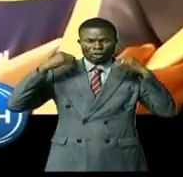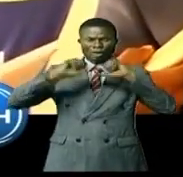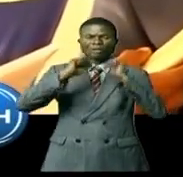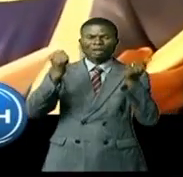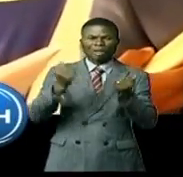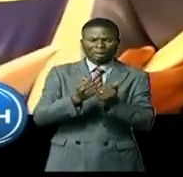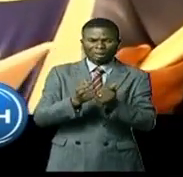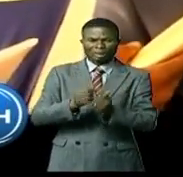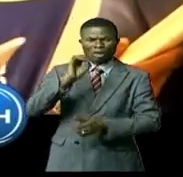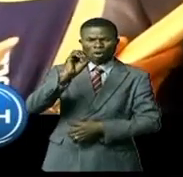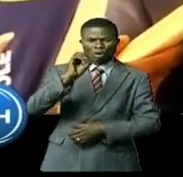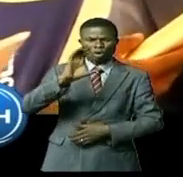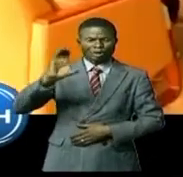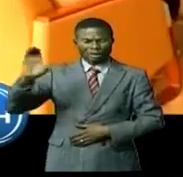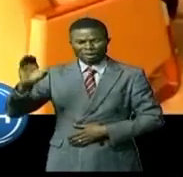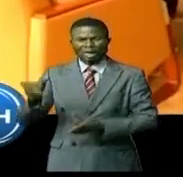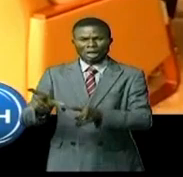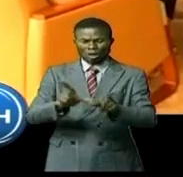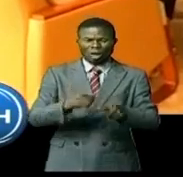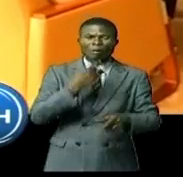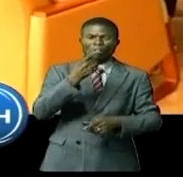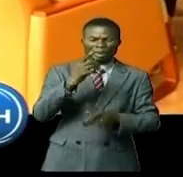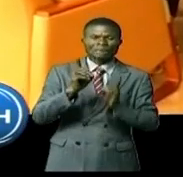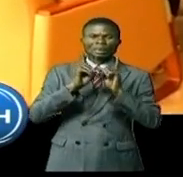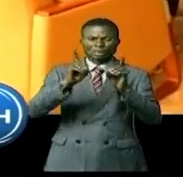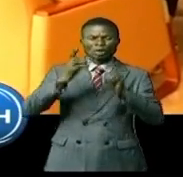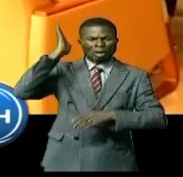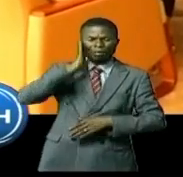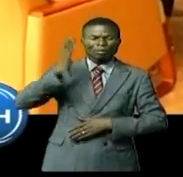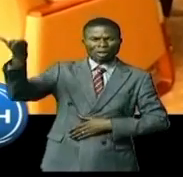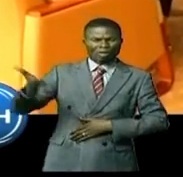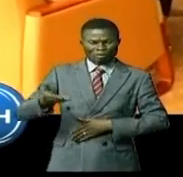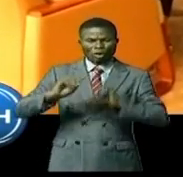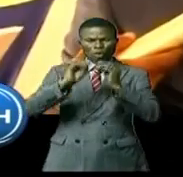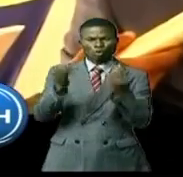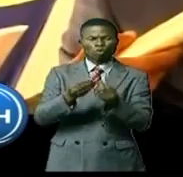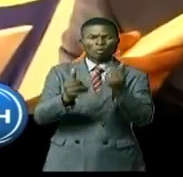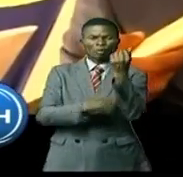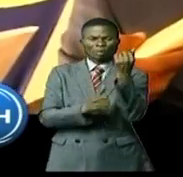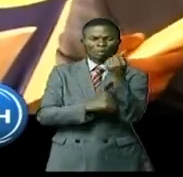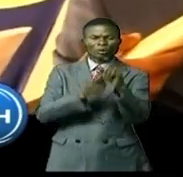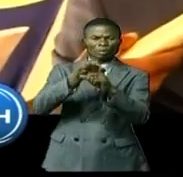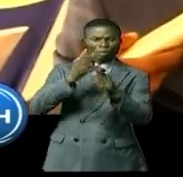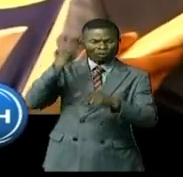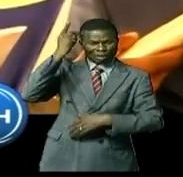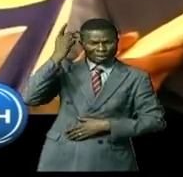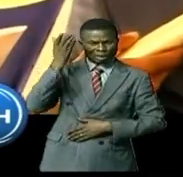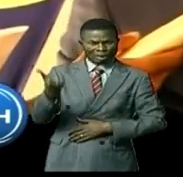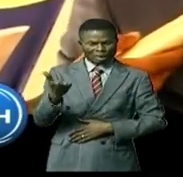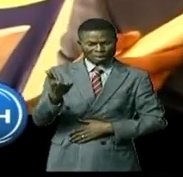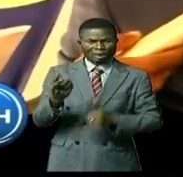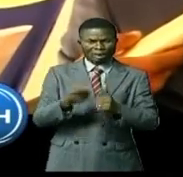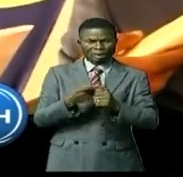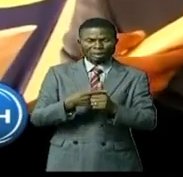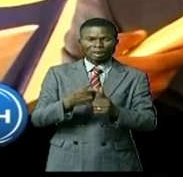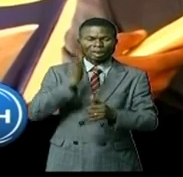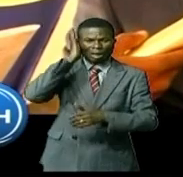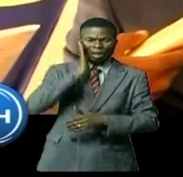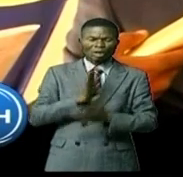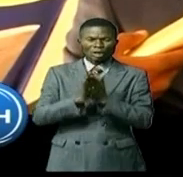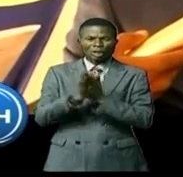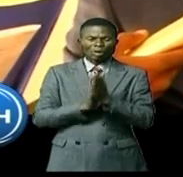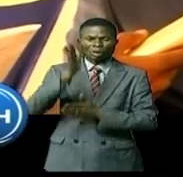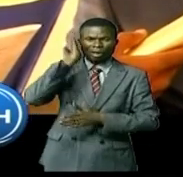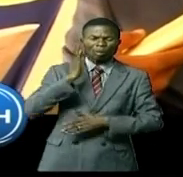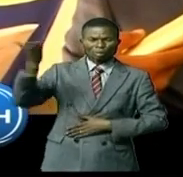Lualaba, Thierry Mwenge, qui a prononcé son mot de bienvenue à la délégation venue de Kinshasa. Donc, d'abord, on souhaite la bienvenue et